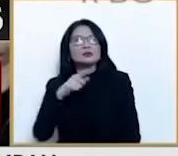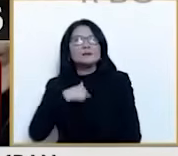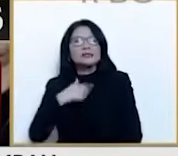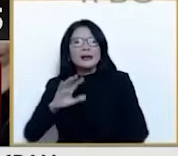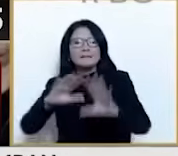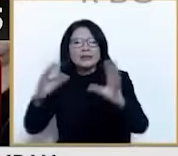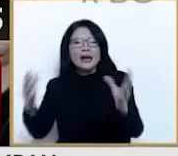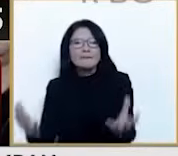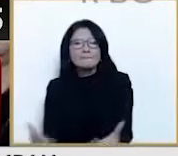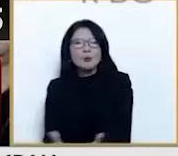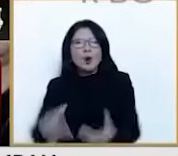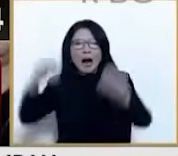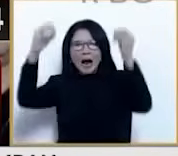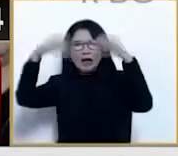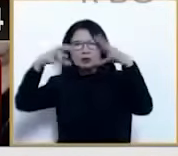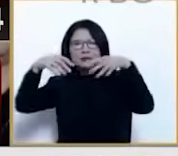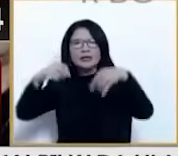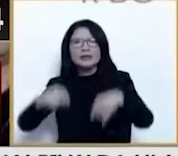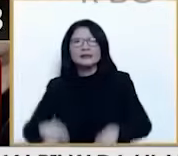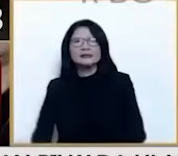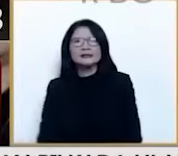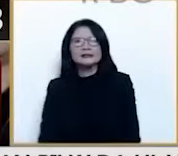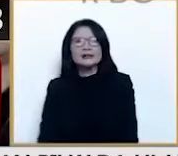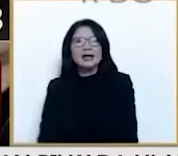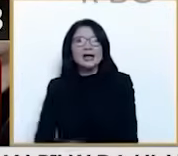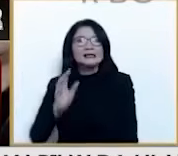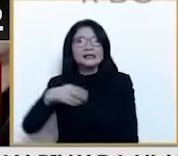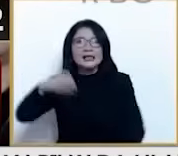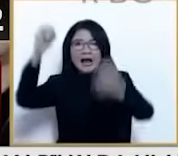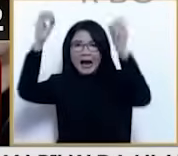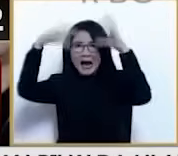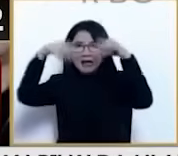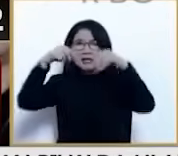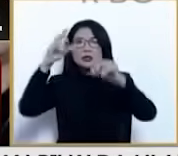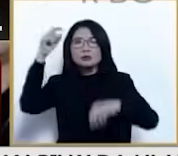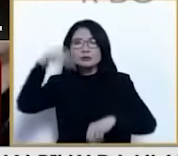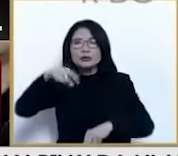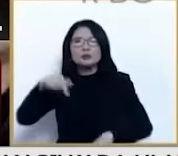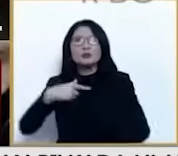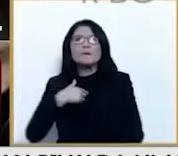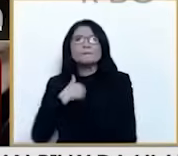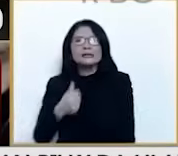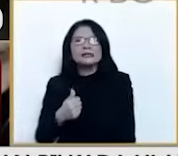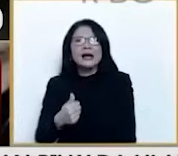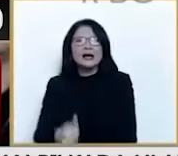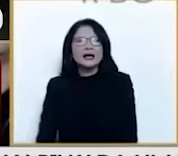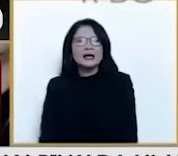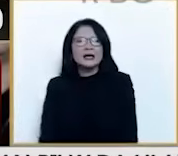menampung air hujan, sehingga air hujan yang merupakan air tawar tadi dapat